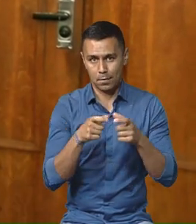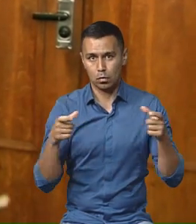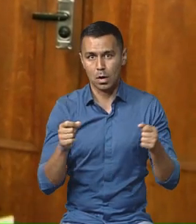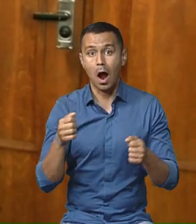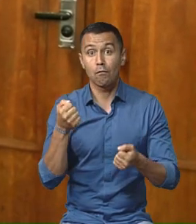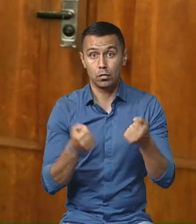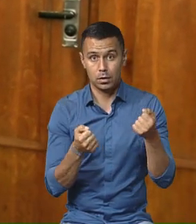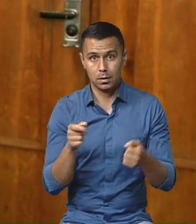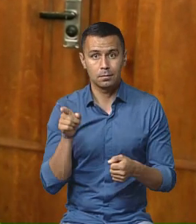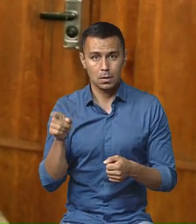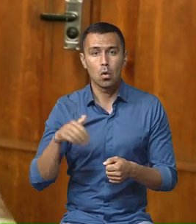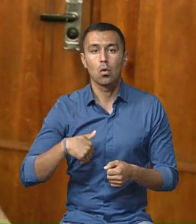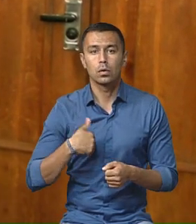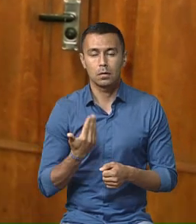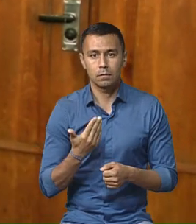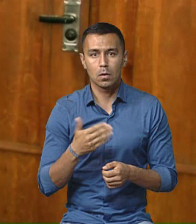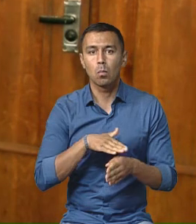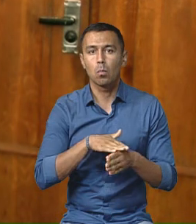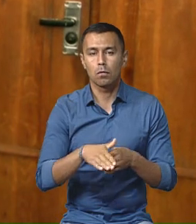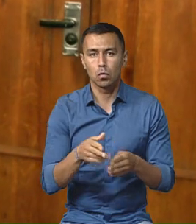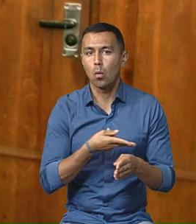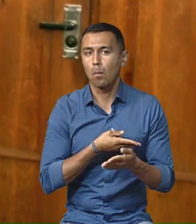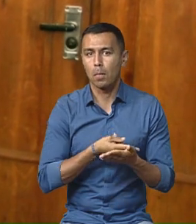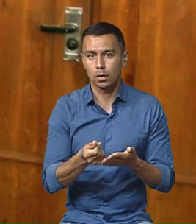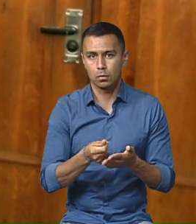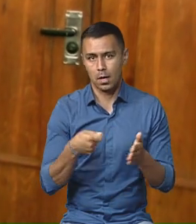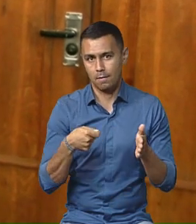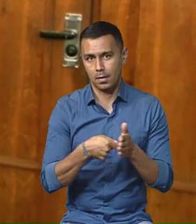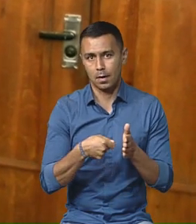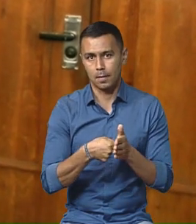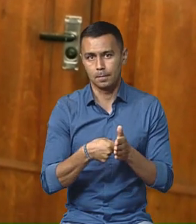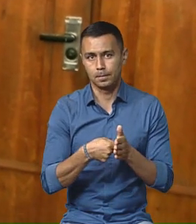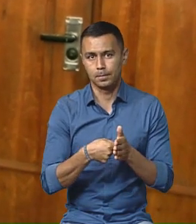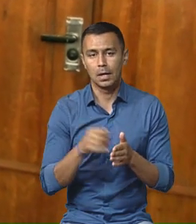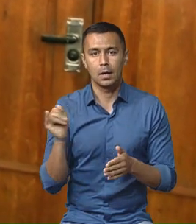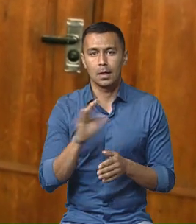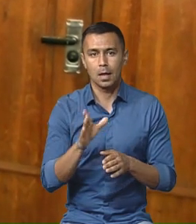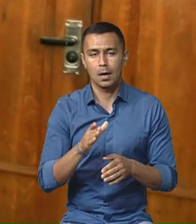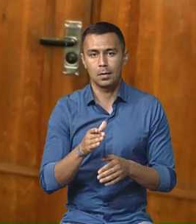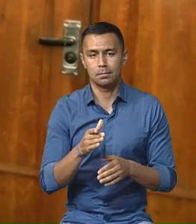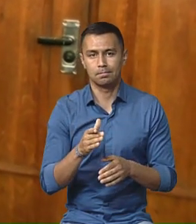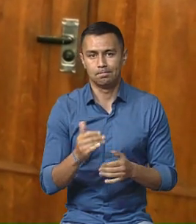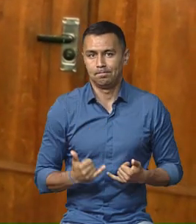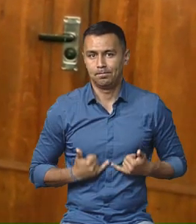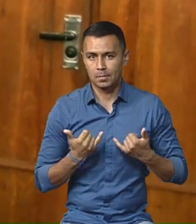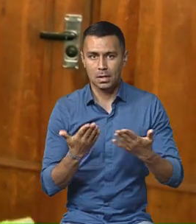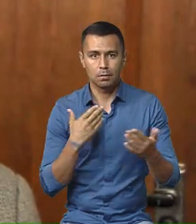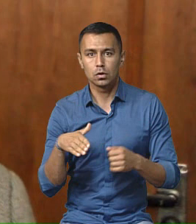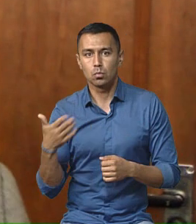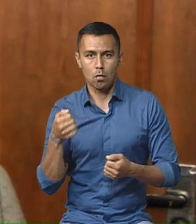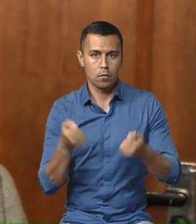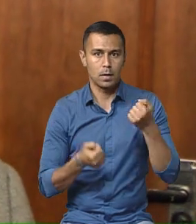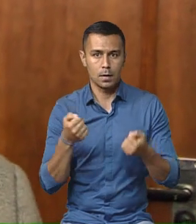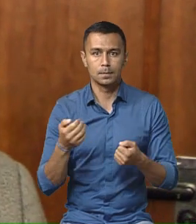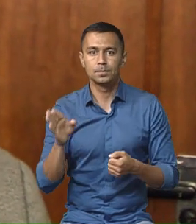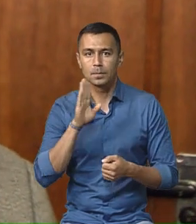водій хотів повну оплату квитка. І некоректне ставлення з боку водія.